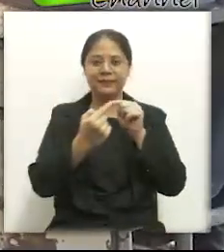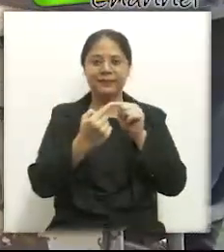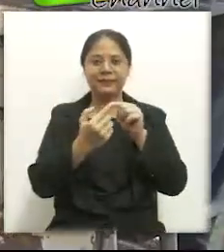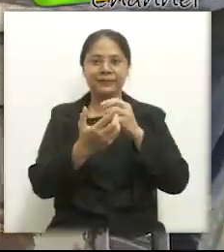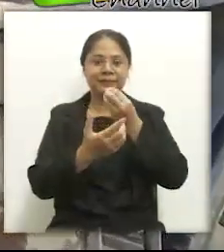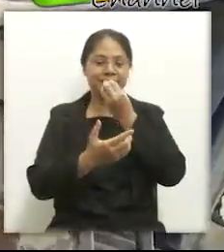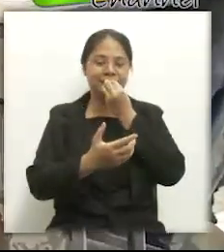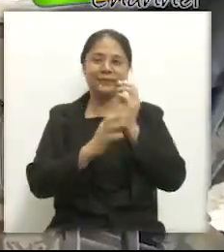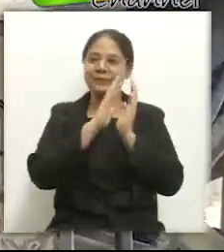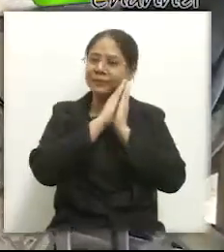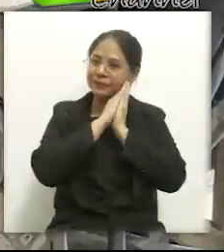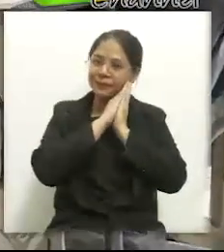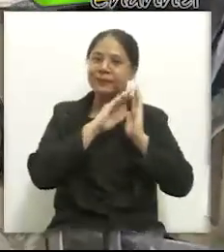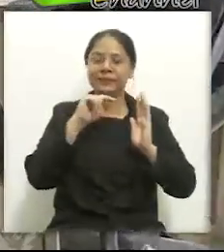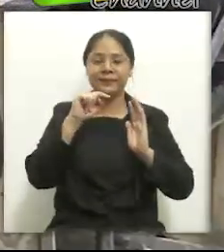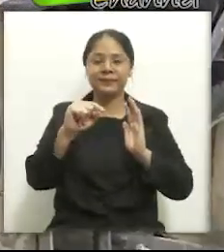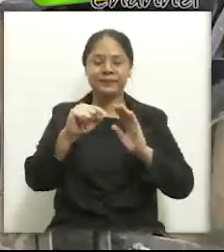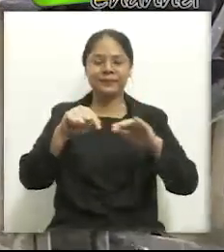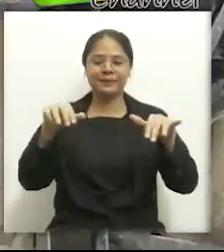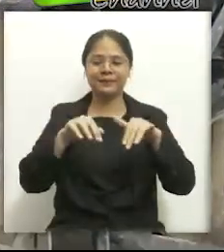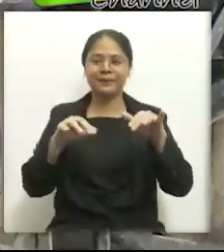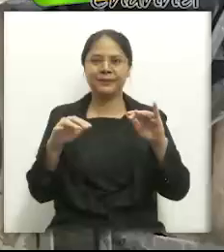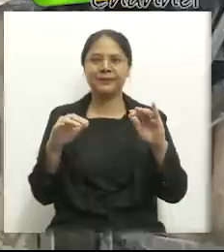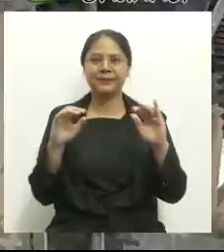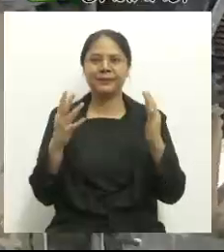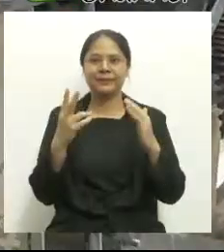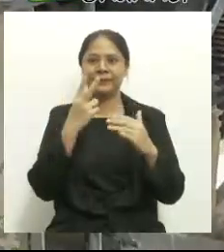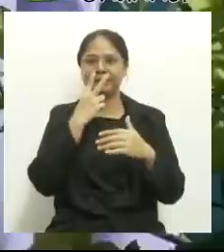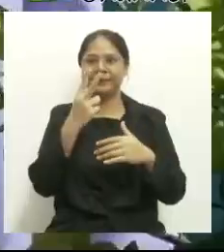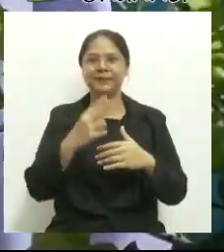ว่าโรงเรียนบ้านทุ่งกินนอนเนี่ยไม้ธรรมดาไปดูกันเลยค่ะ